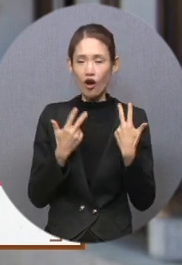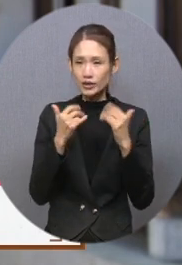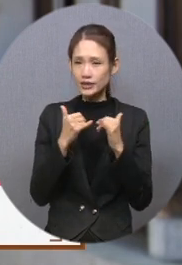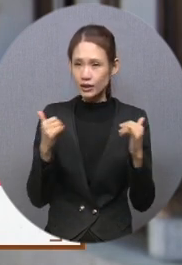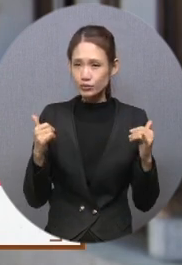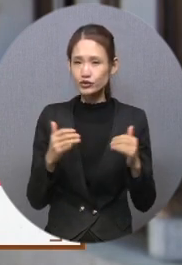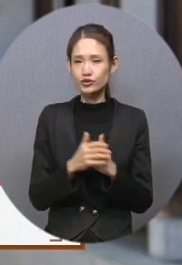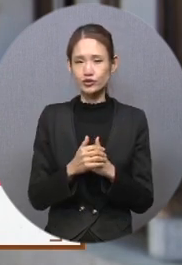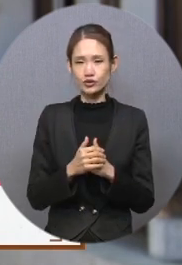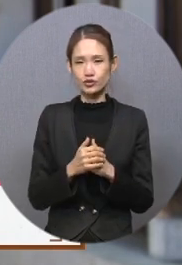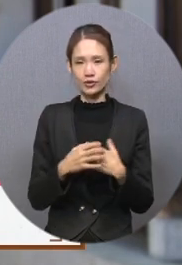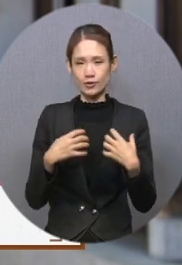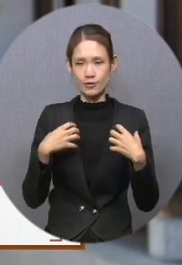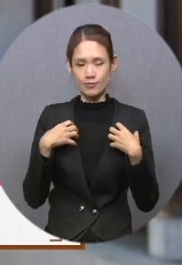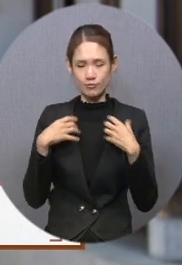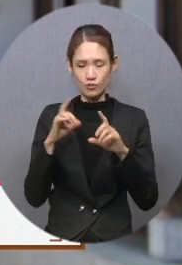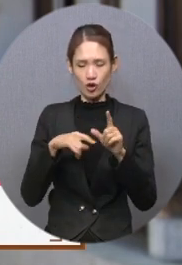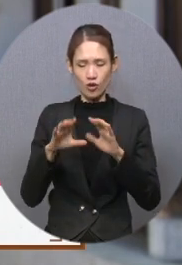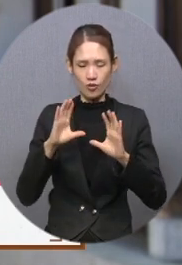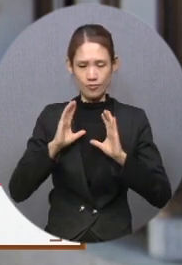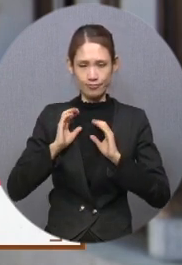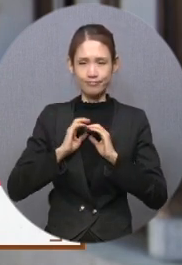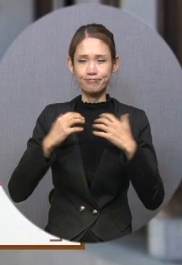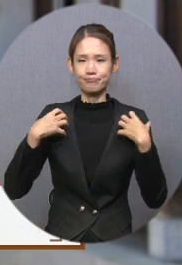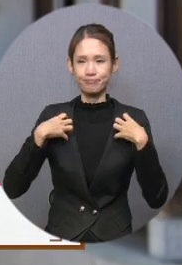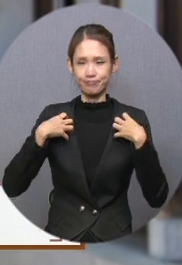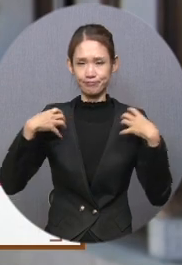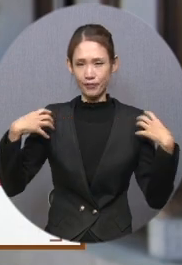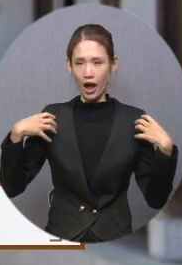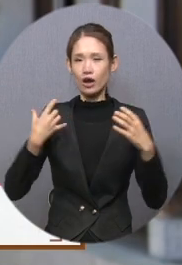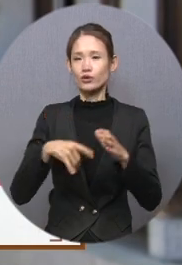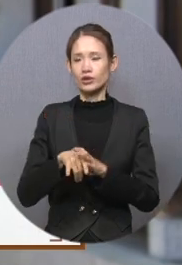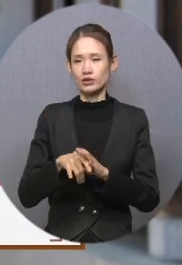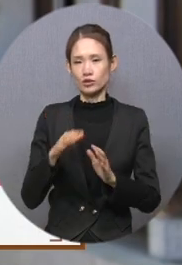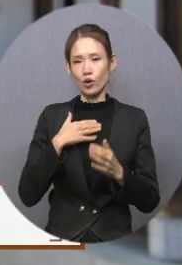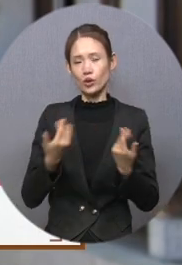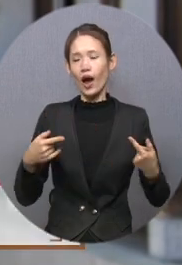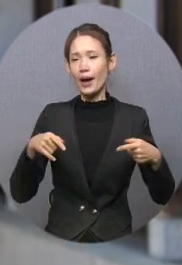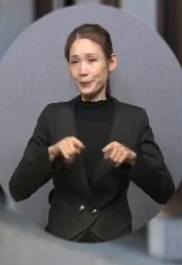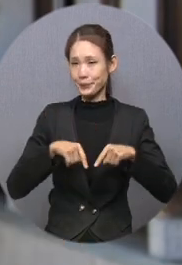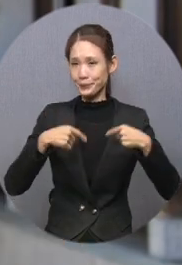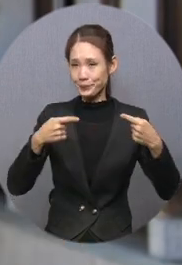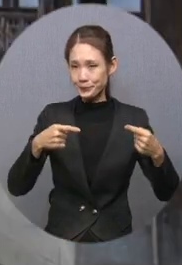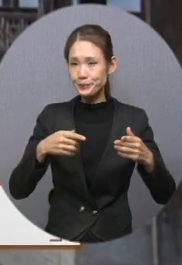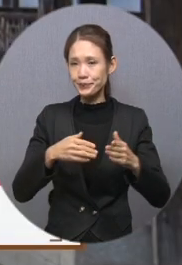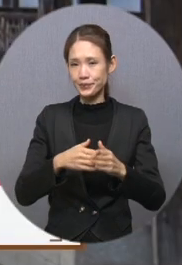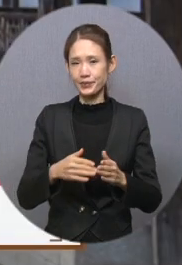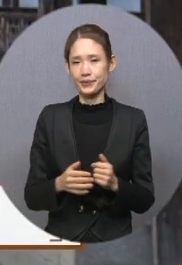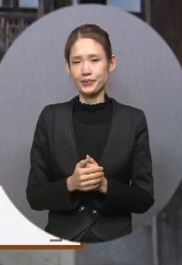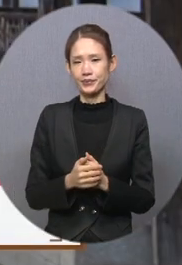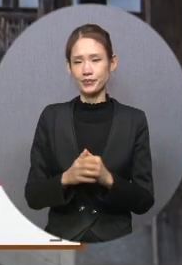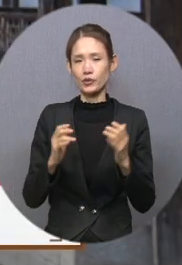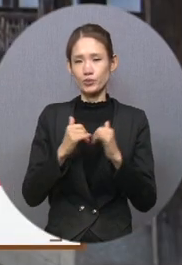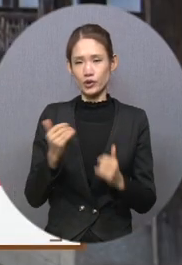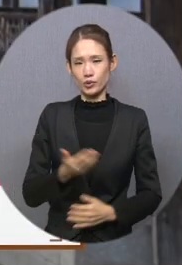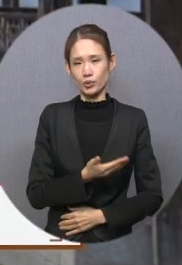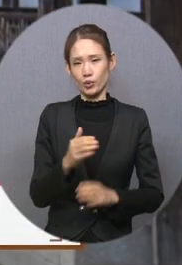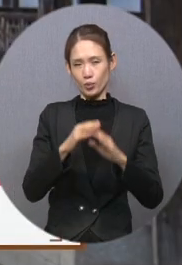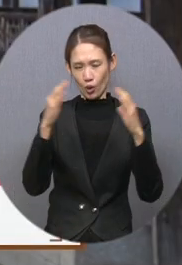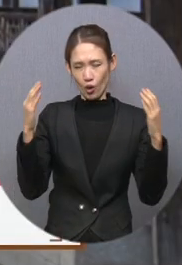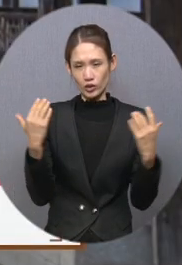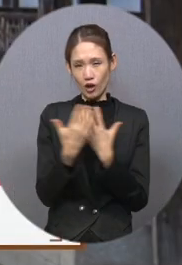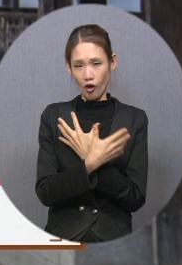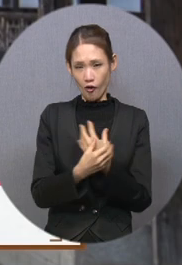분들이 어깨를 펼 수 있도록 저도 함께 하겠습니다. 국민 여러분